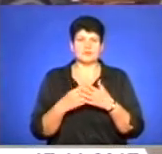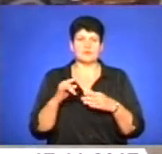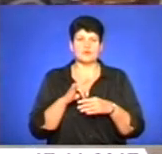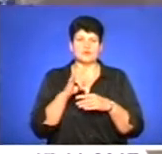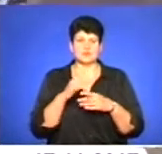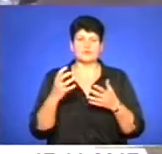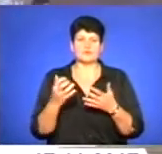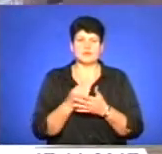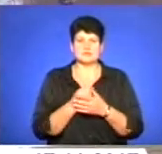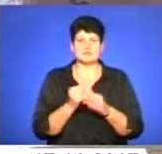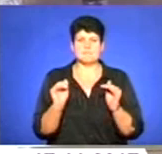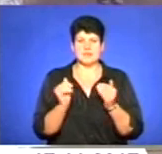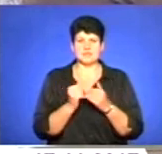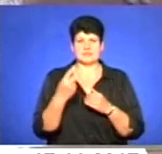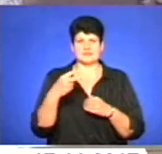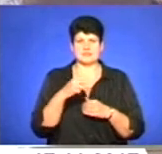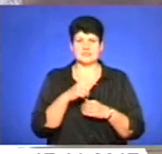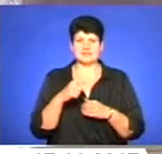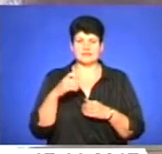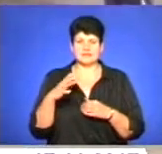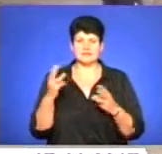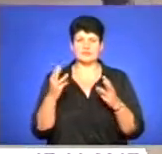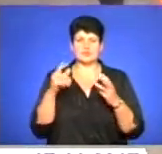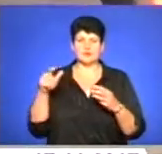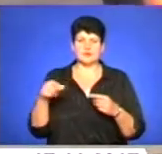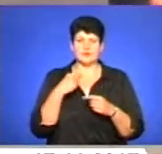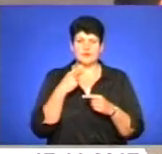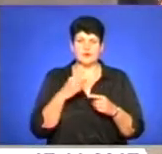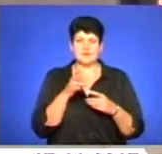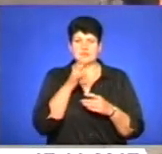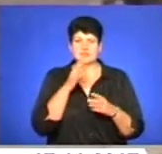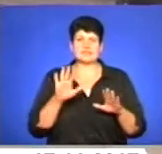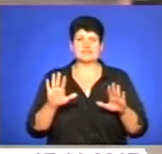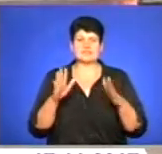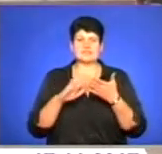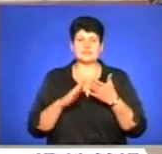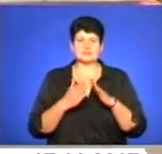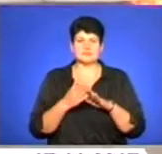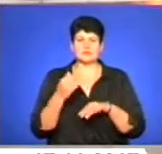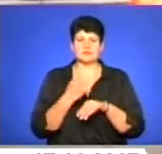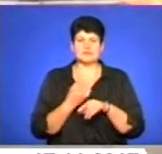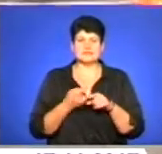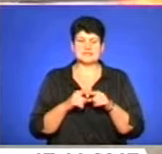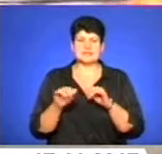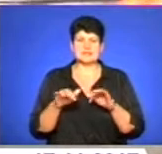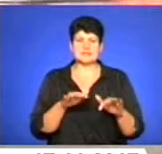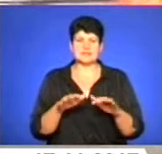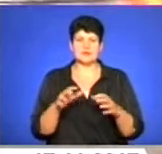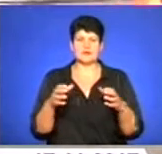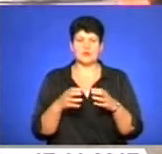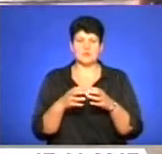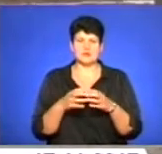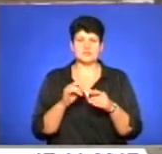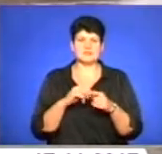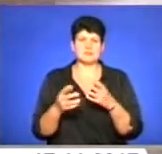підрозділам вдалося менш ніж за 20 хвилин. Пожежники кажуть, під час надзвичайних ситуацій головне – злагоджені дії команди, швидке